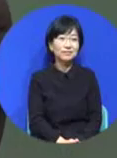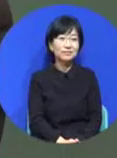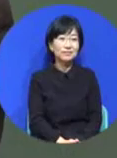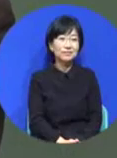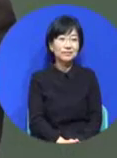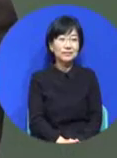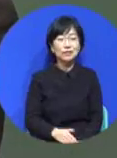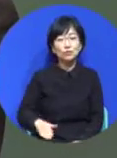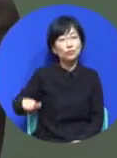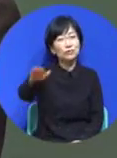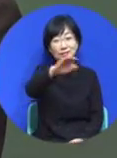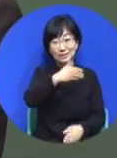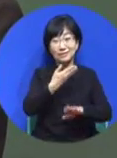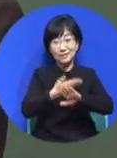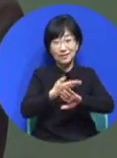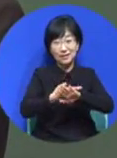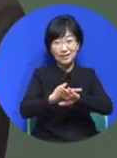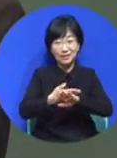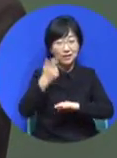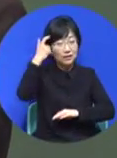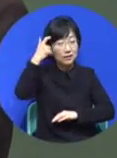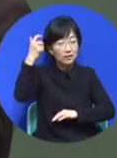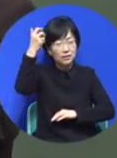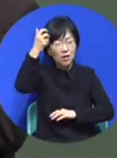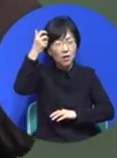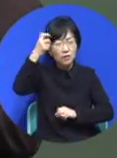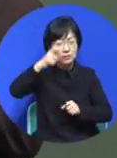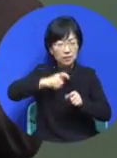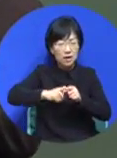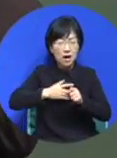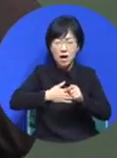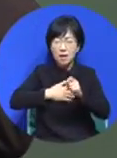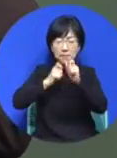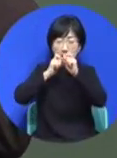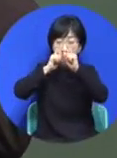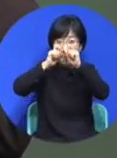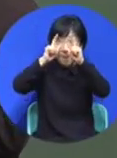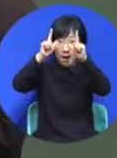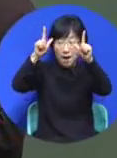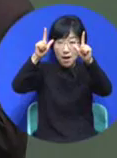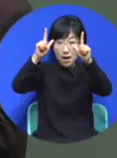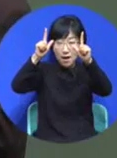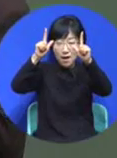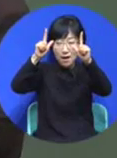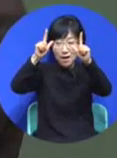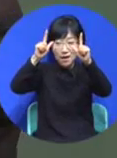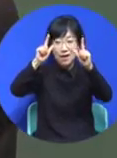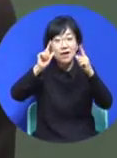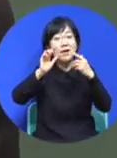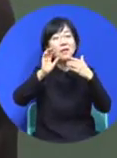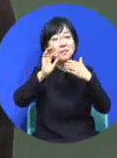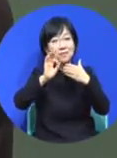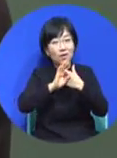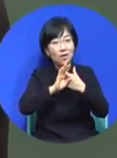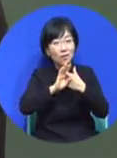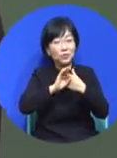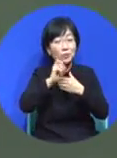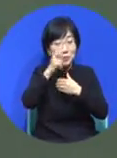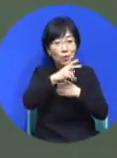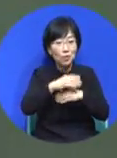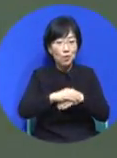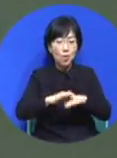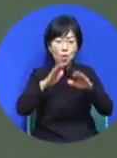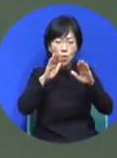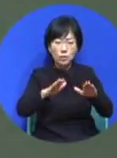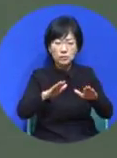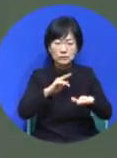여러분들이 영적인 부분을 깨달았을 때는 크고 작고 차이 있겠습니다만 오늘 불신앙 버리고